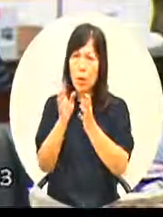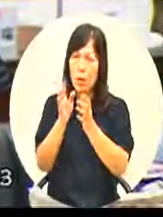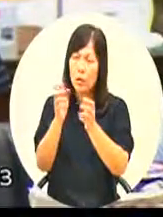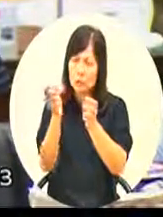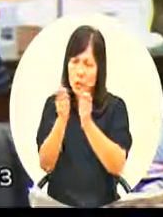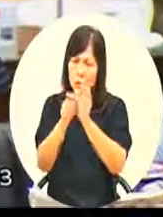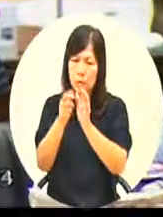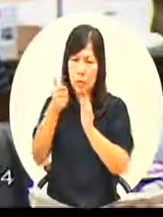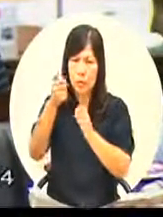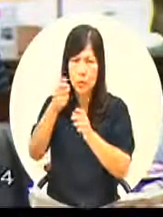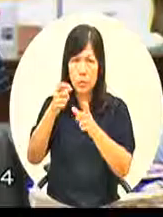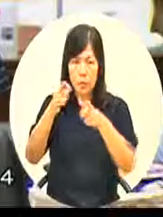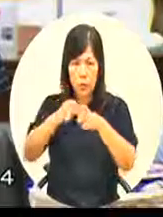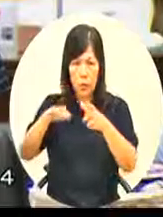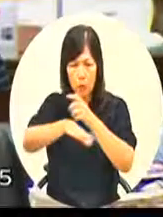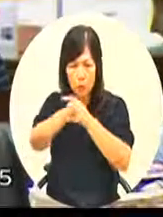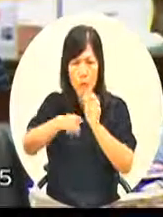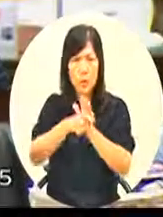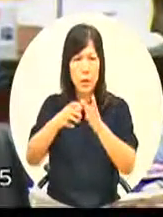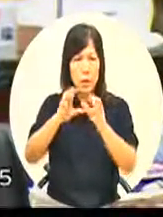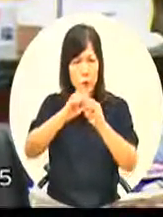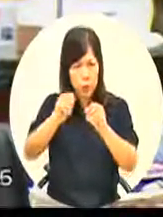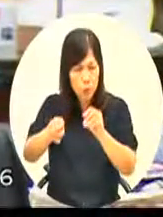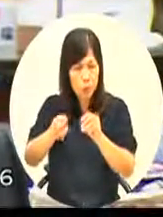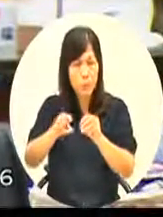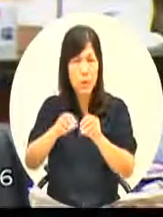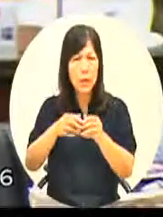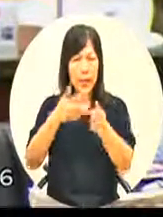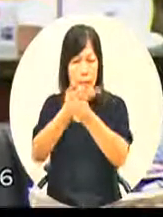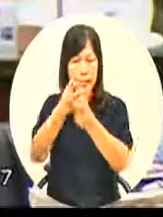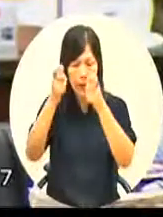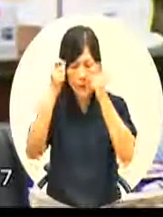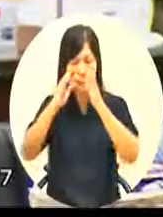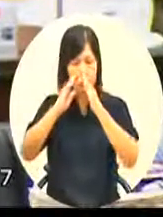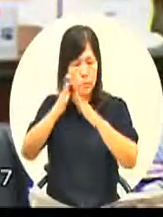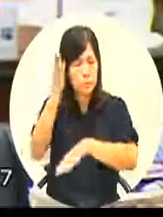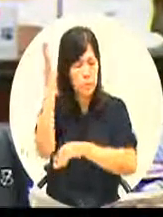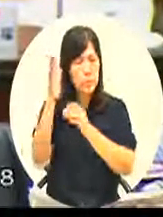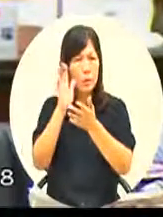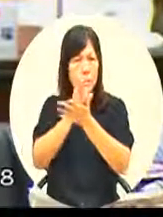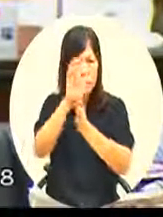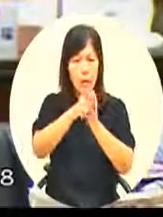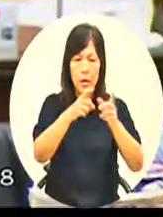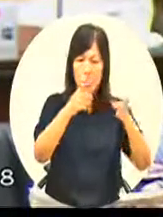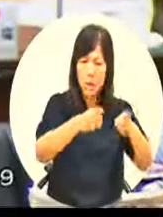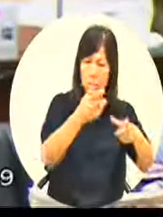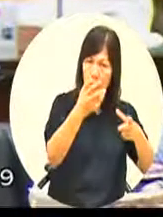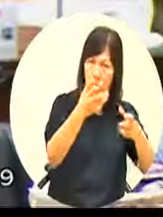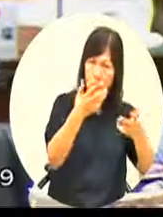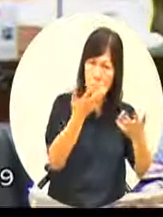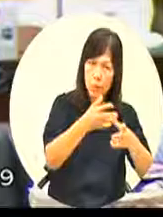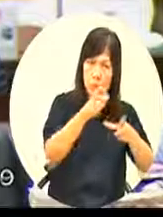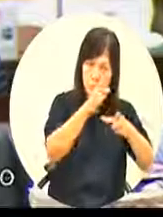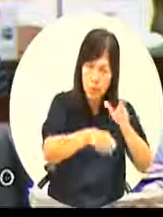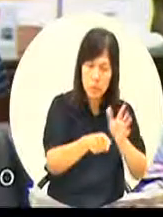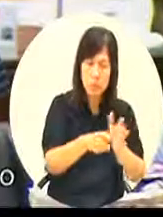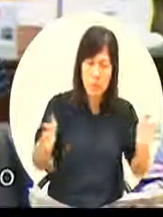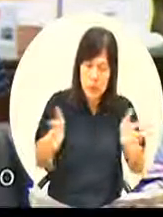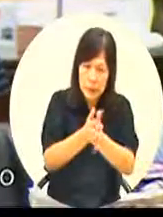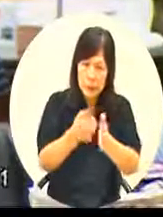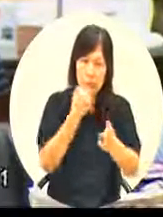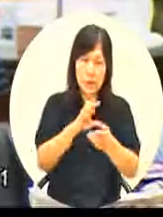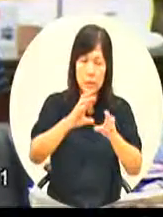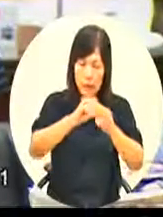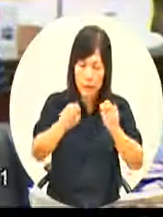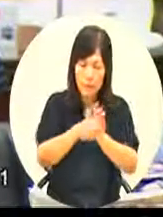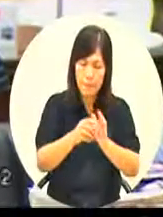55公顷左右的一个土地，可以让未来让高雄市政府跟港务公司来共同做土地